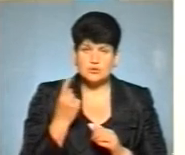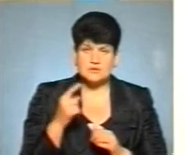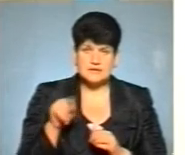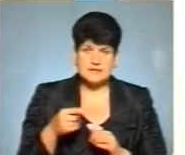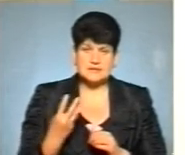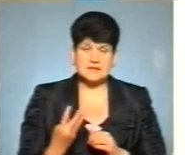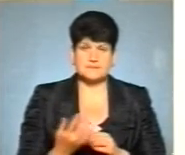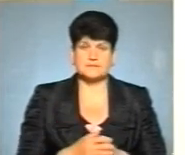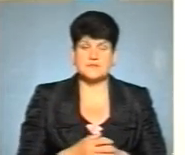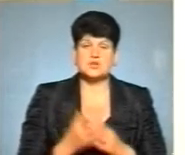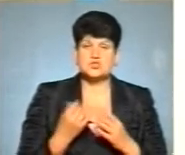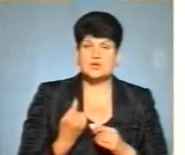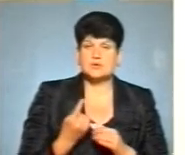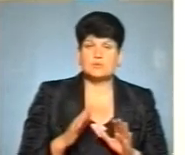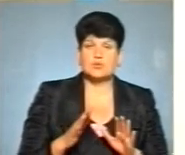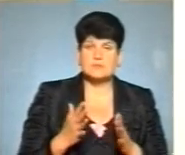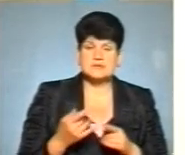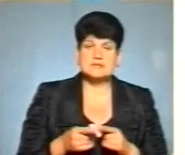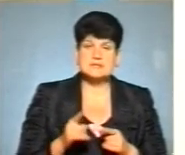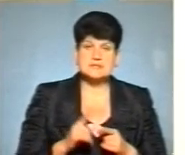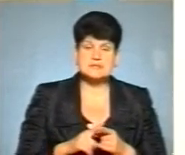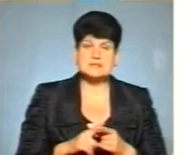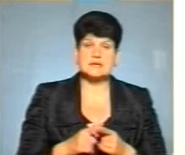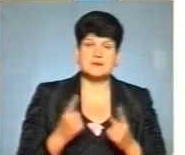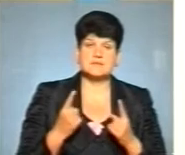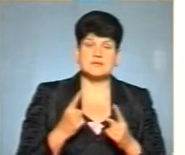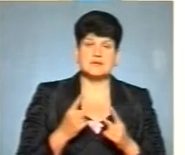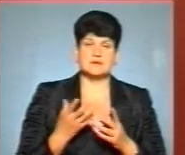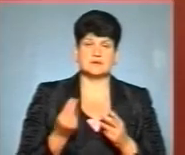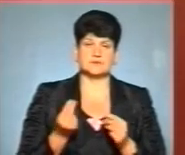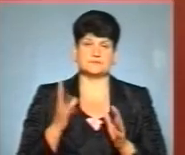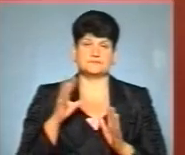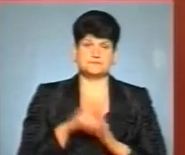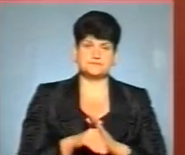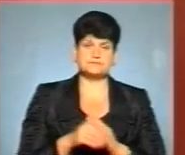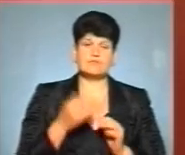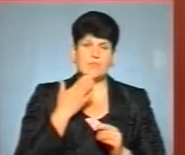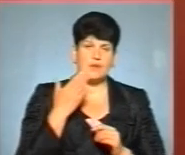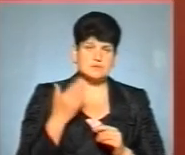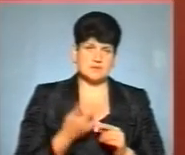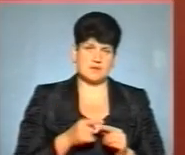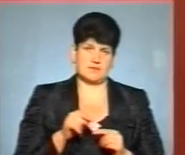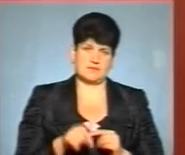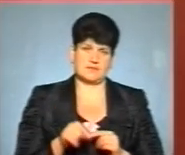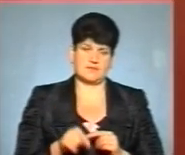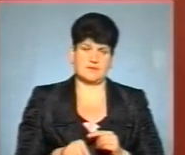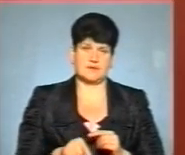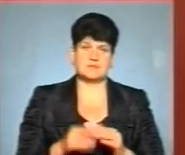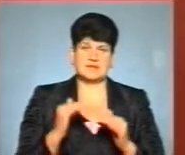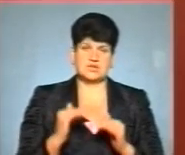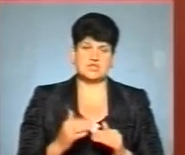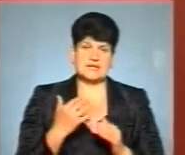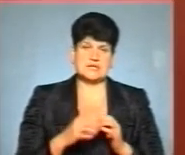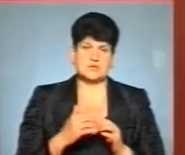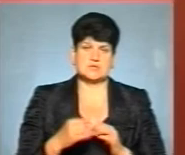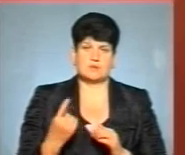1,3%. І ще один момент – це динаміка капітальних інвестицій. Ми також майже останні в цій динаміці, нижче лише Херсонська область. І